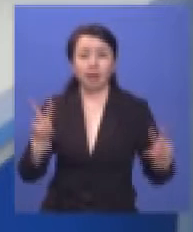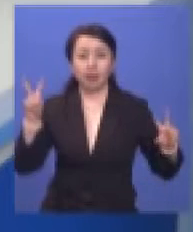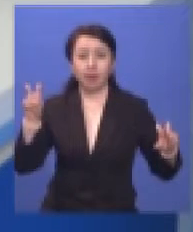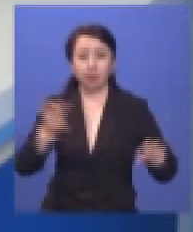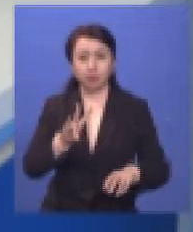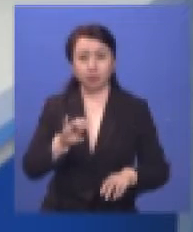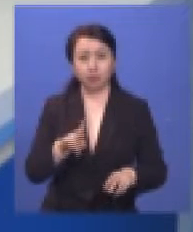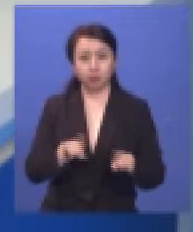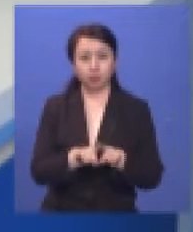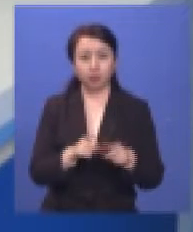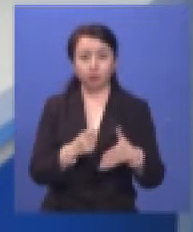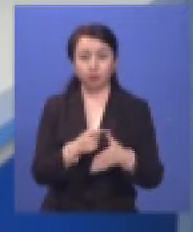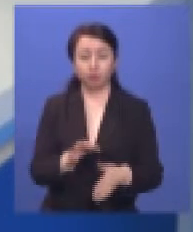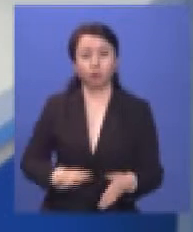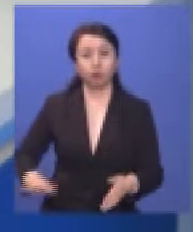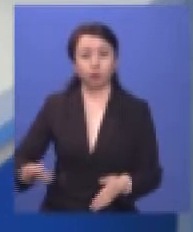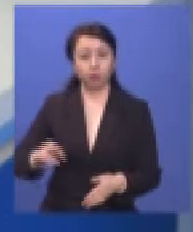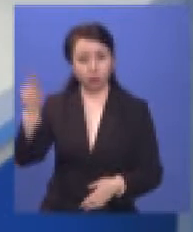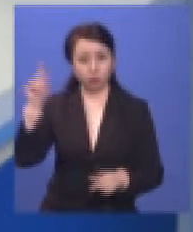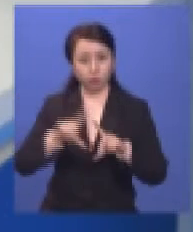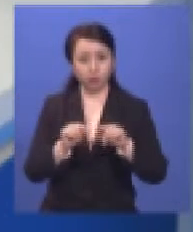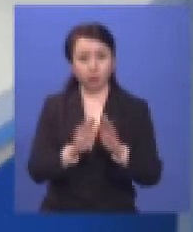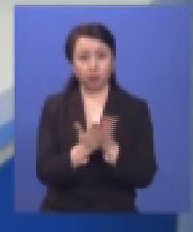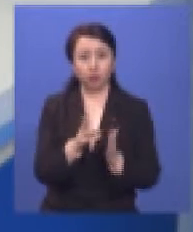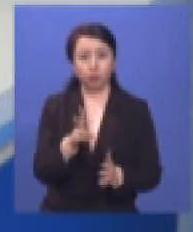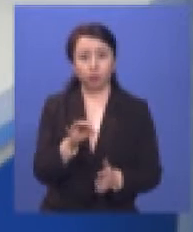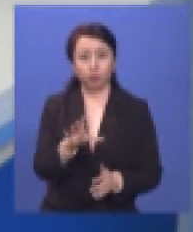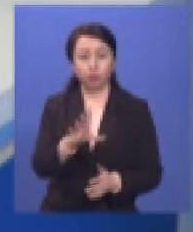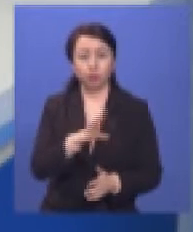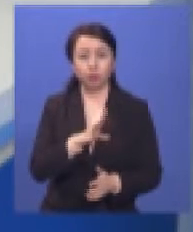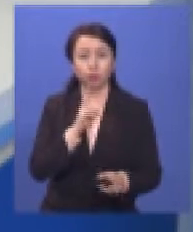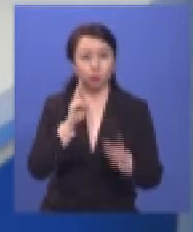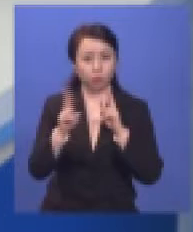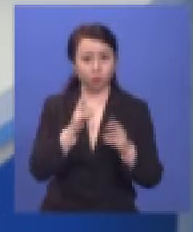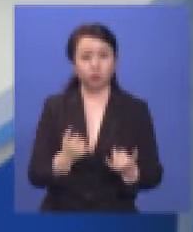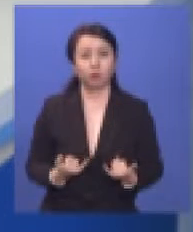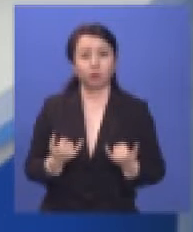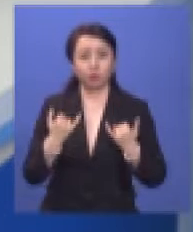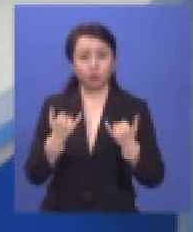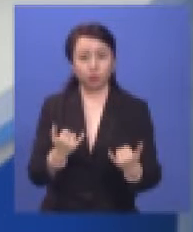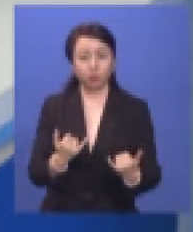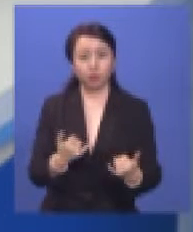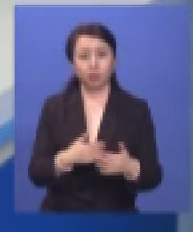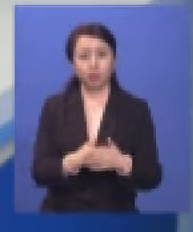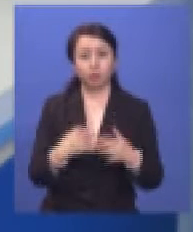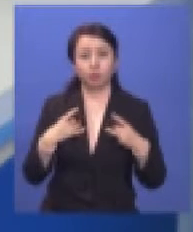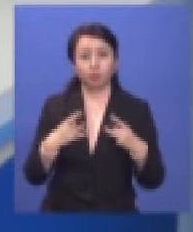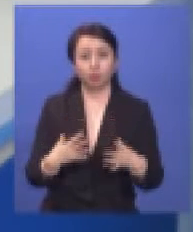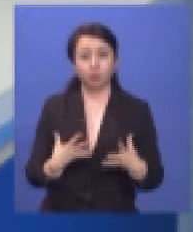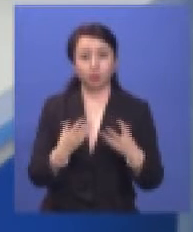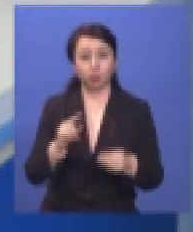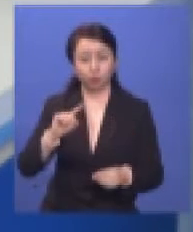Лидер нации. Под таким названием областной универсальной научной библиотеки имени Сабита Муканова прошел круглый стол, посвященный